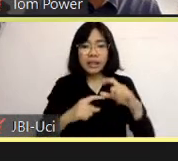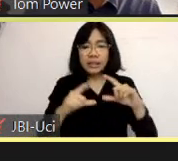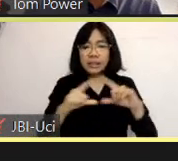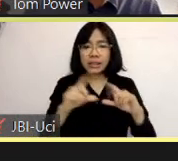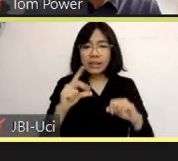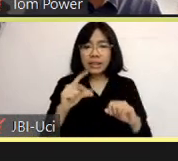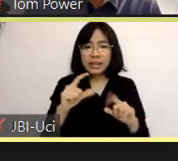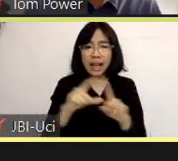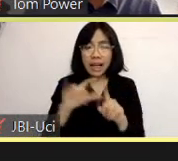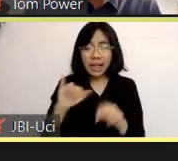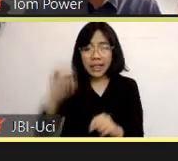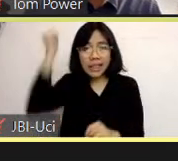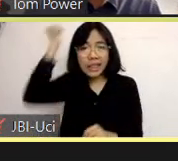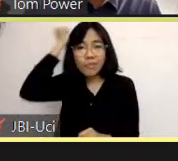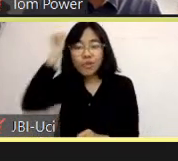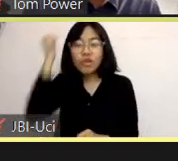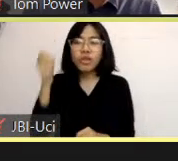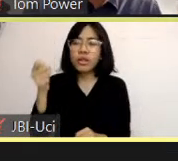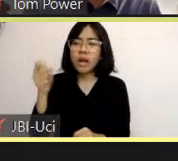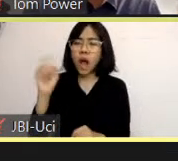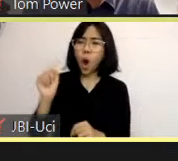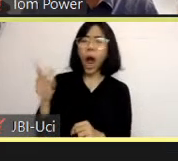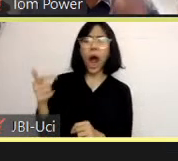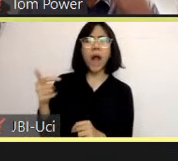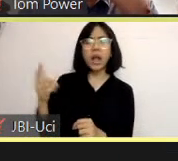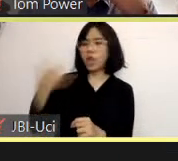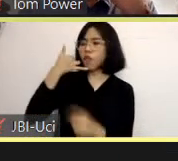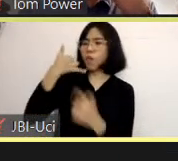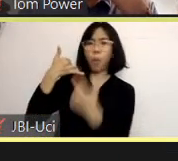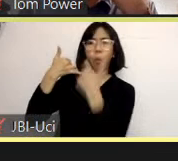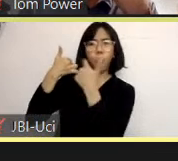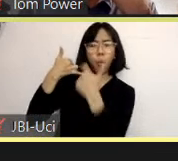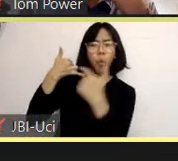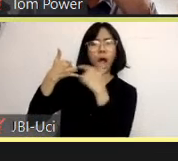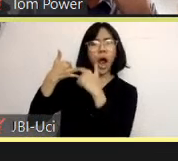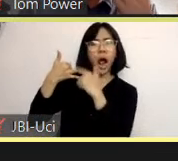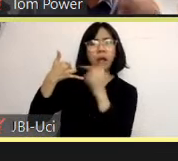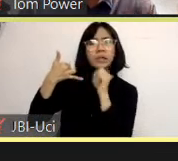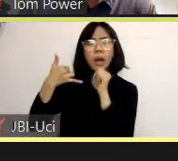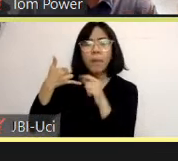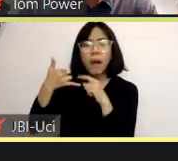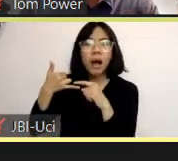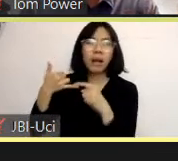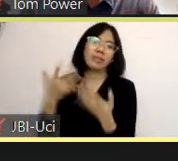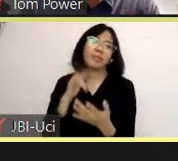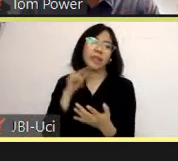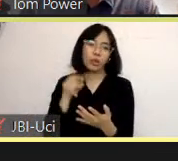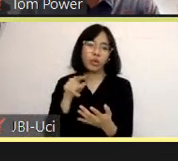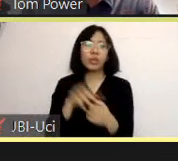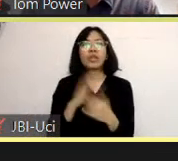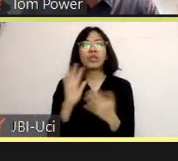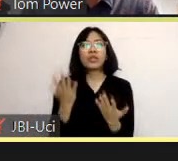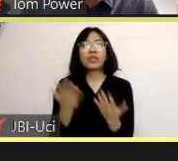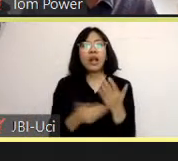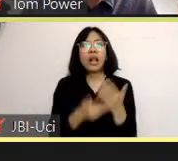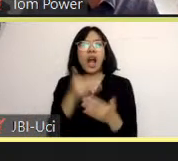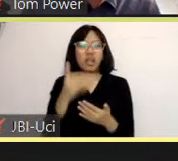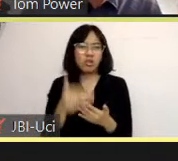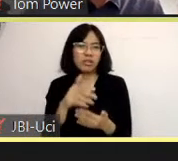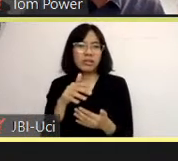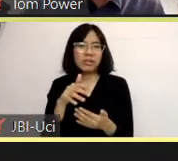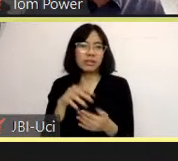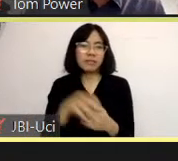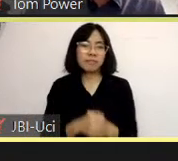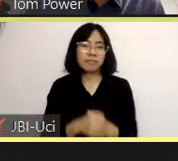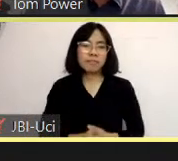dari nomor telepon yang memang dibagikan oleh akun Demo Anarki. Lalu berikutnya, yang kita bisa